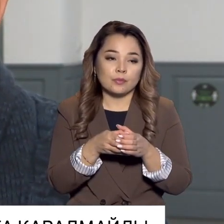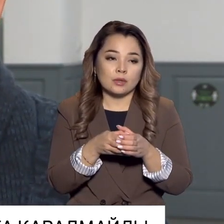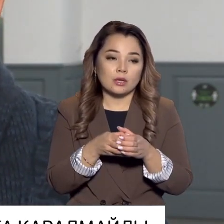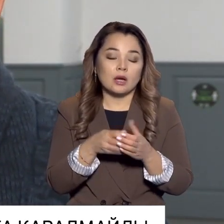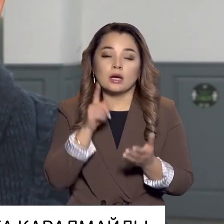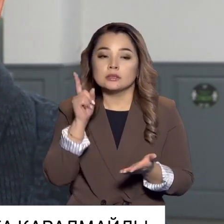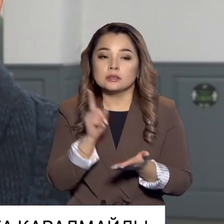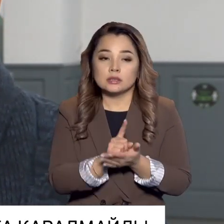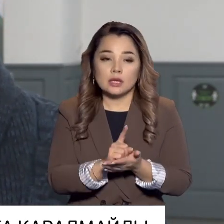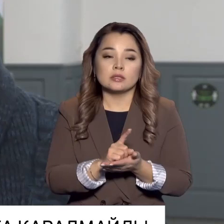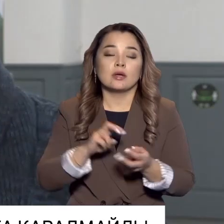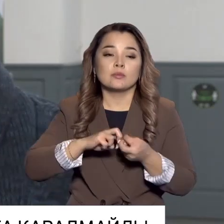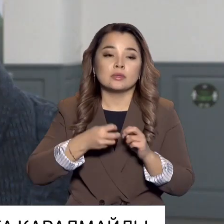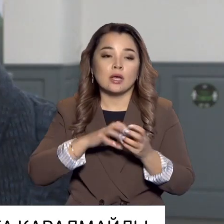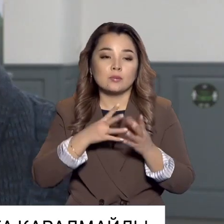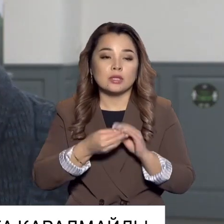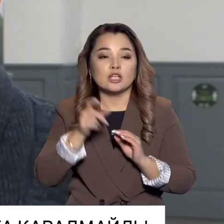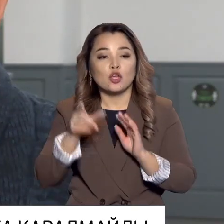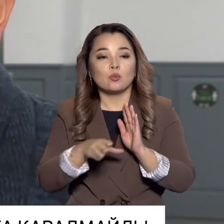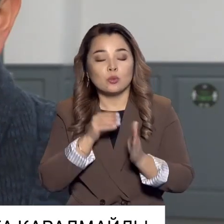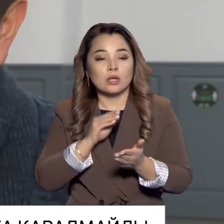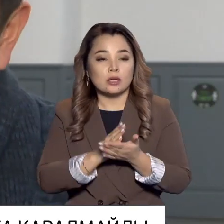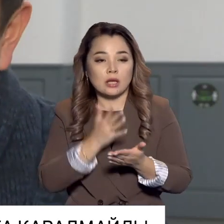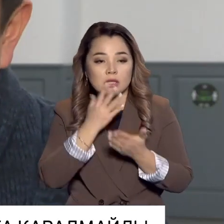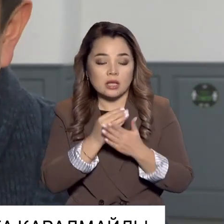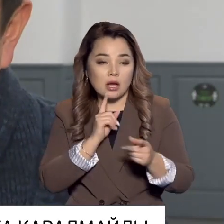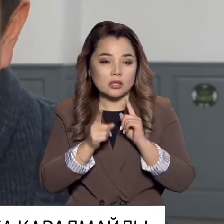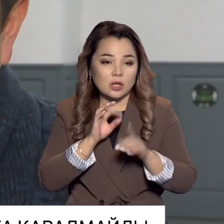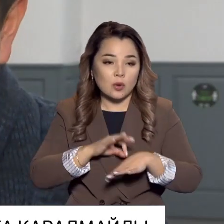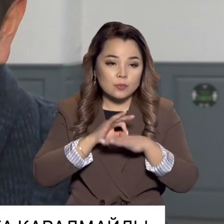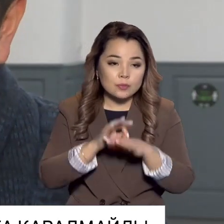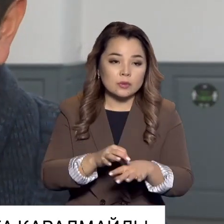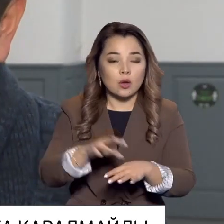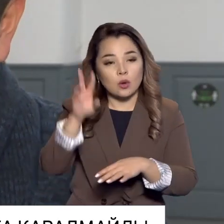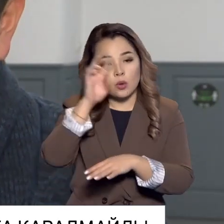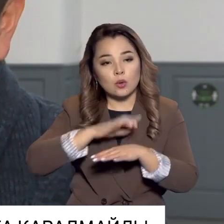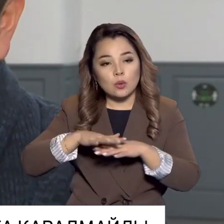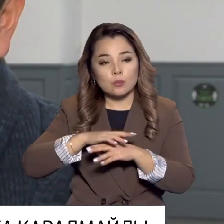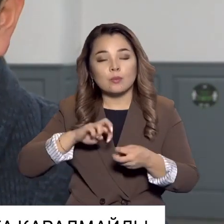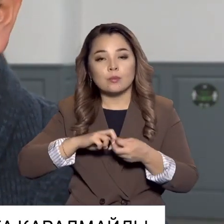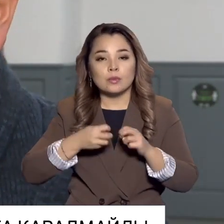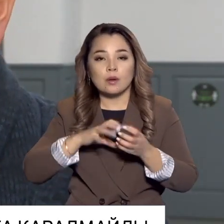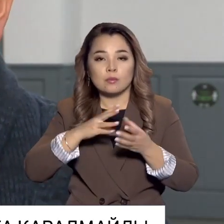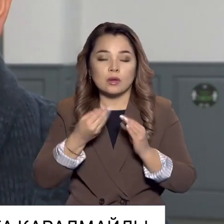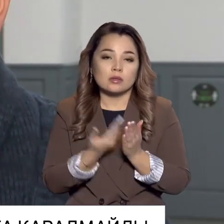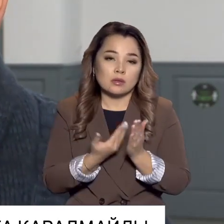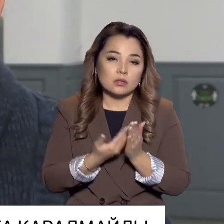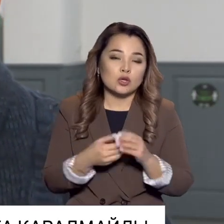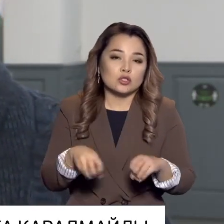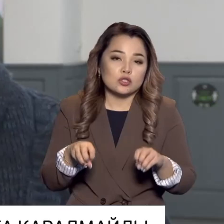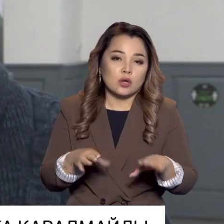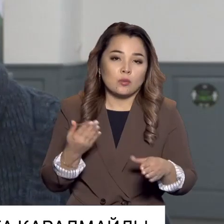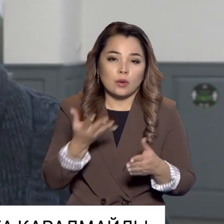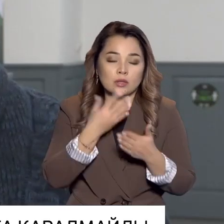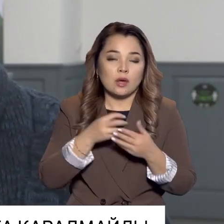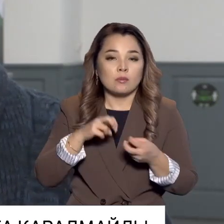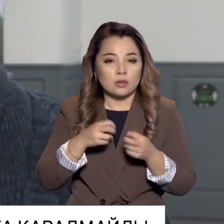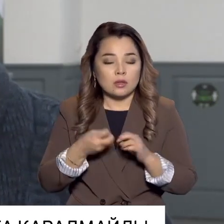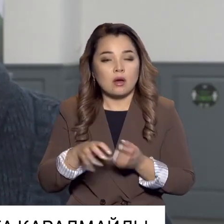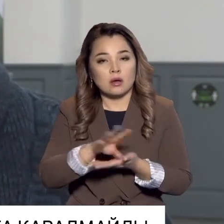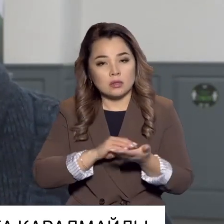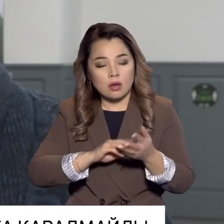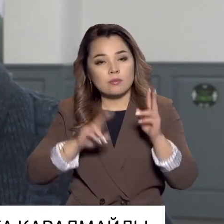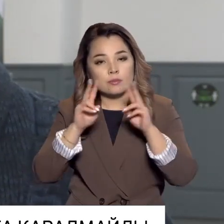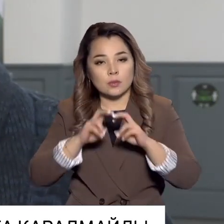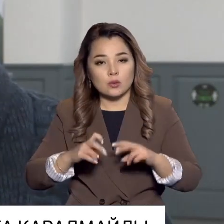тиісті осы мәселеге қарастыратын депутаттардың отырысымен, үкіметтегі сол осы мәселемен айналысатын азаматтардың отырысымен бұл мәселе қайта